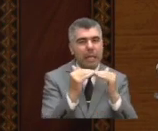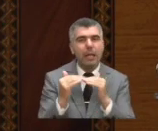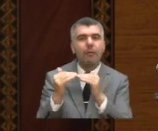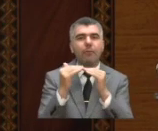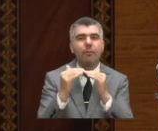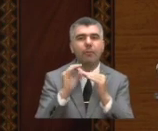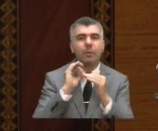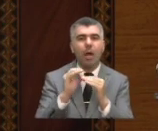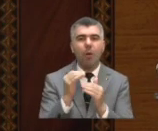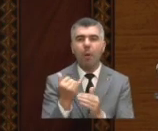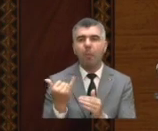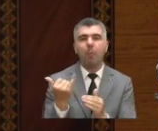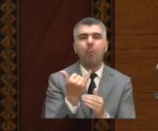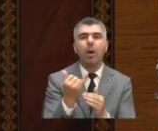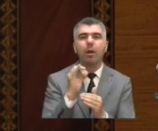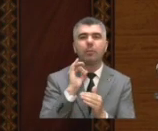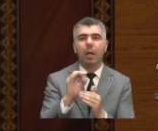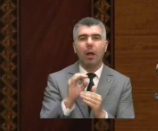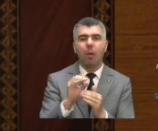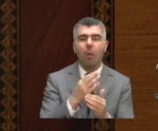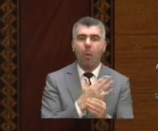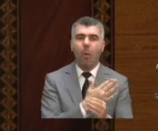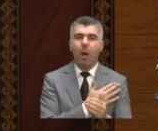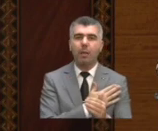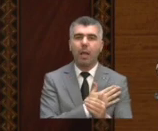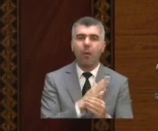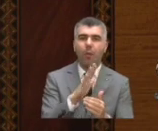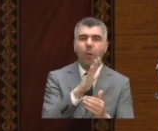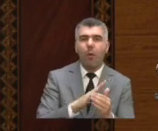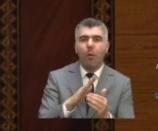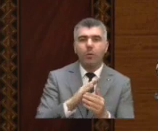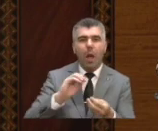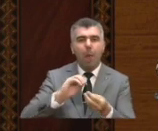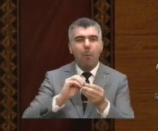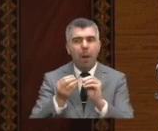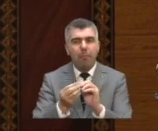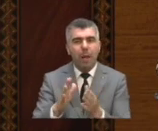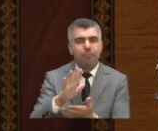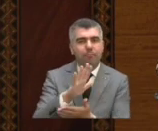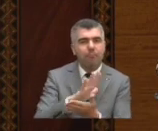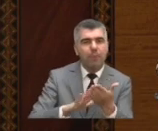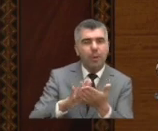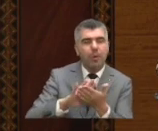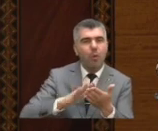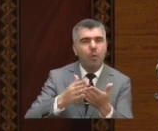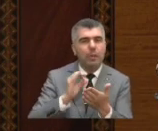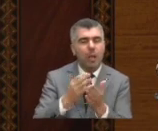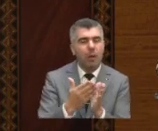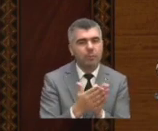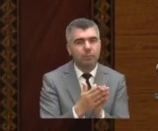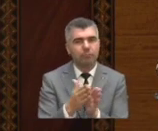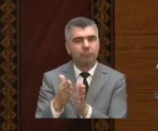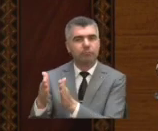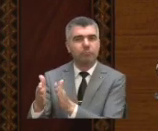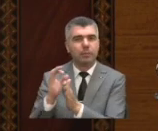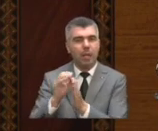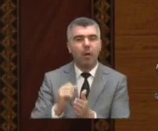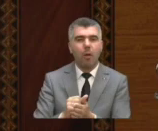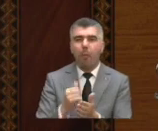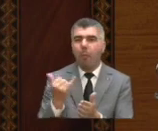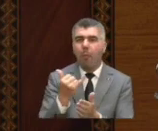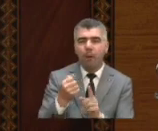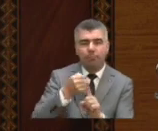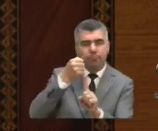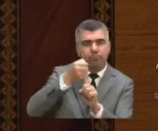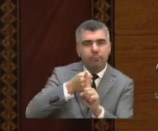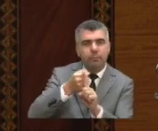الامثل لمقدرته الوطنيه في ظل الازمات المتتاليه وبين ضروره الانكباب تنزيل